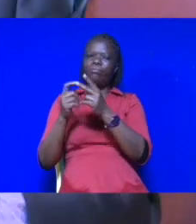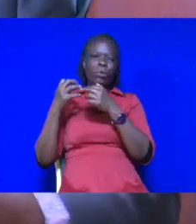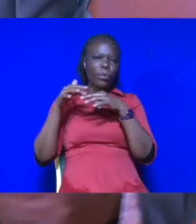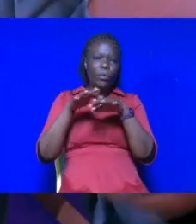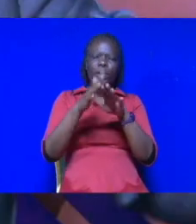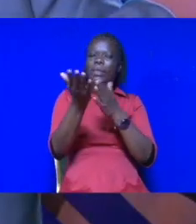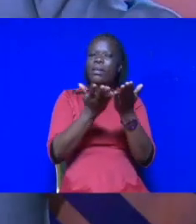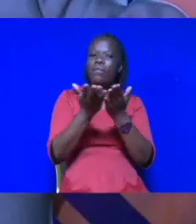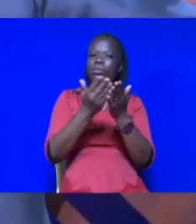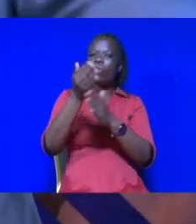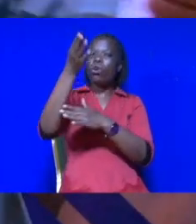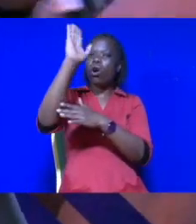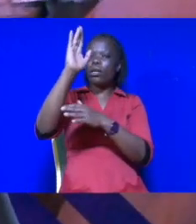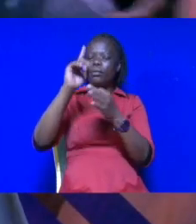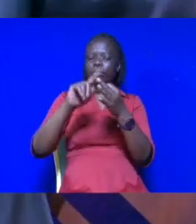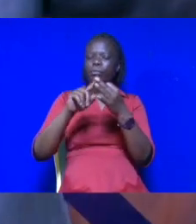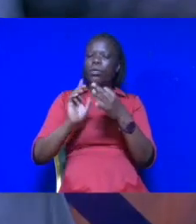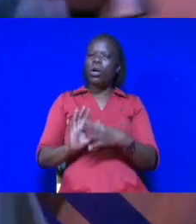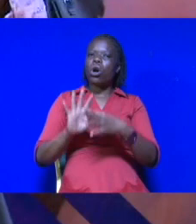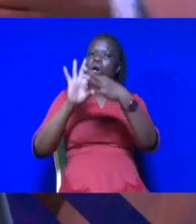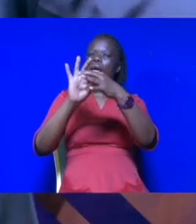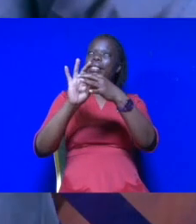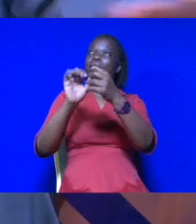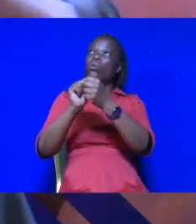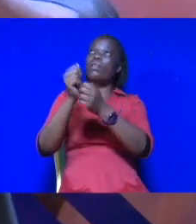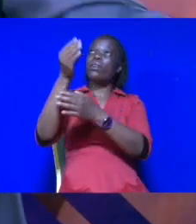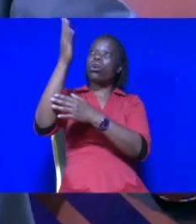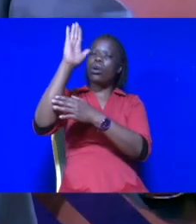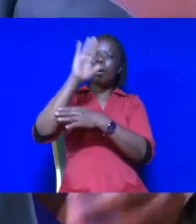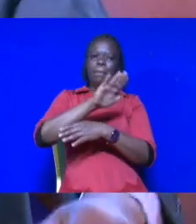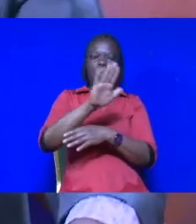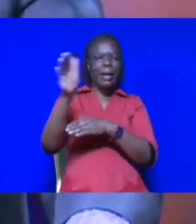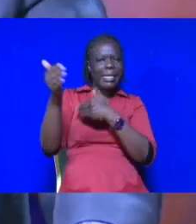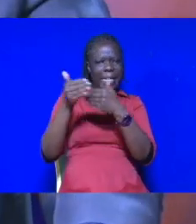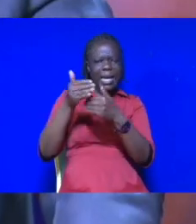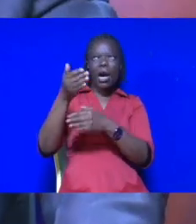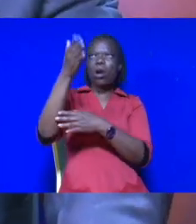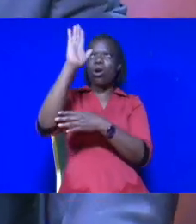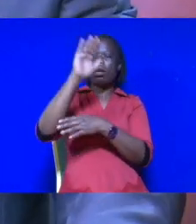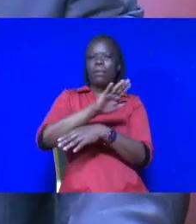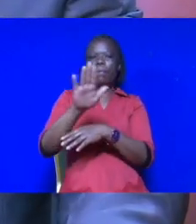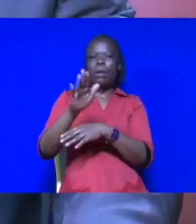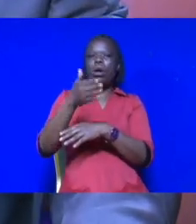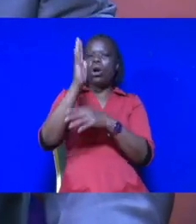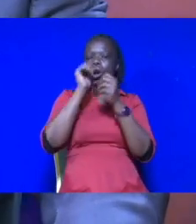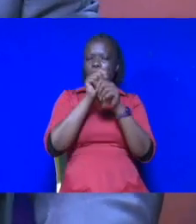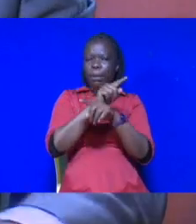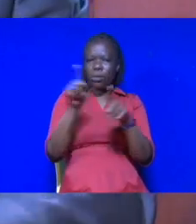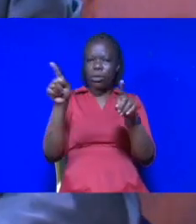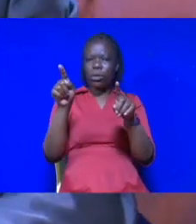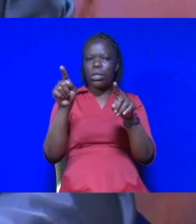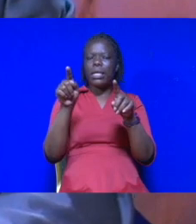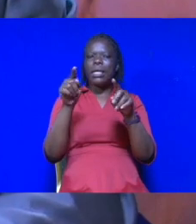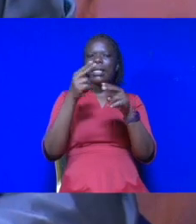ibada. Anza kwa kuwa connected na kuwa karibu na Mungu wako. Mungu atubariki. Ni katika